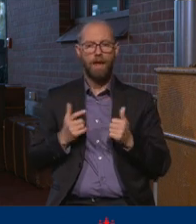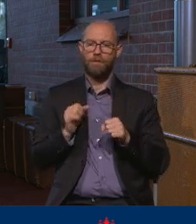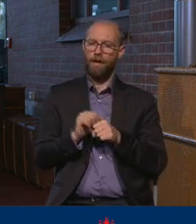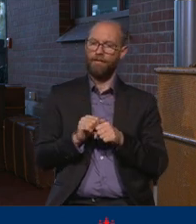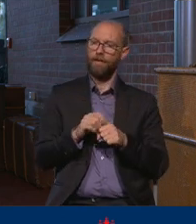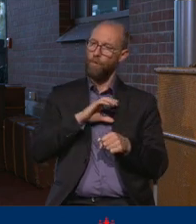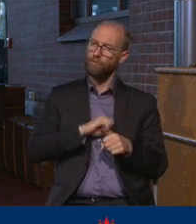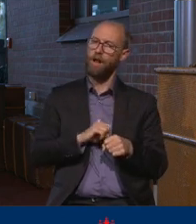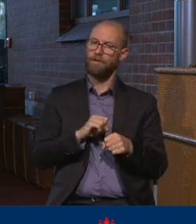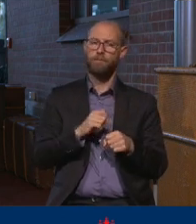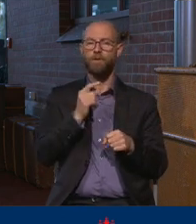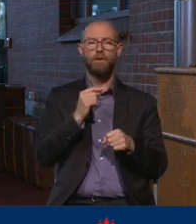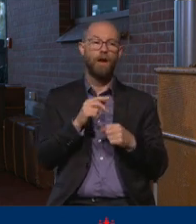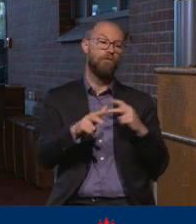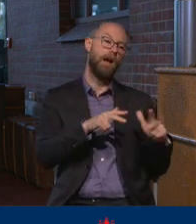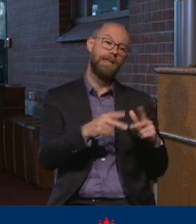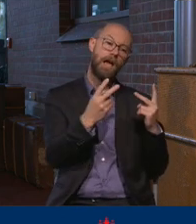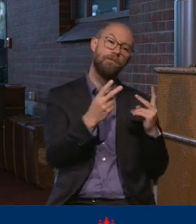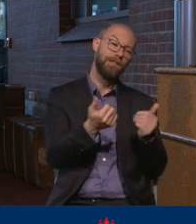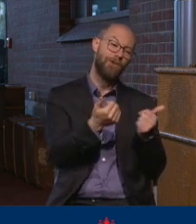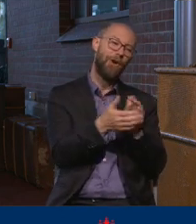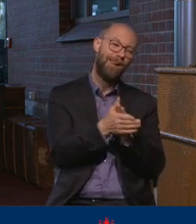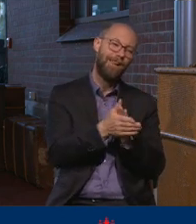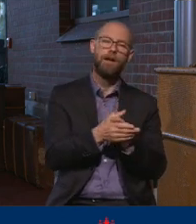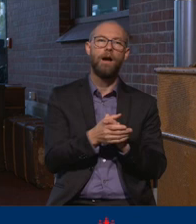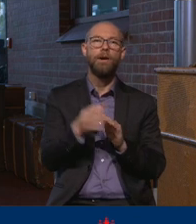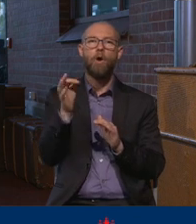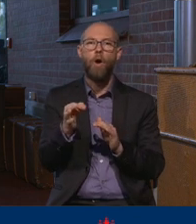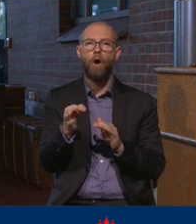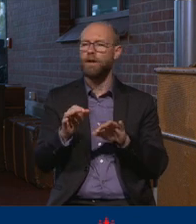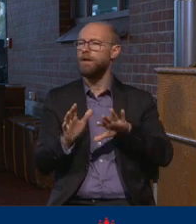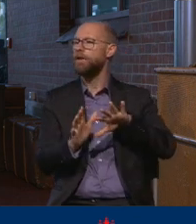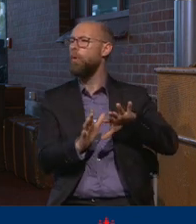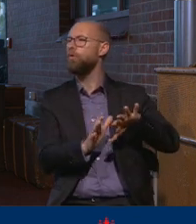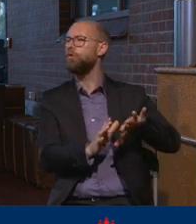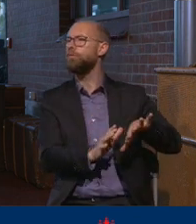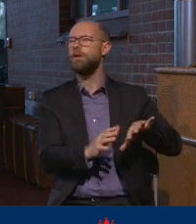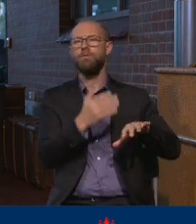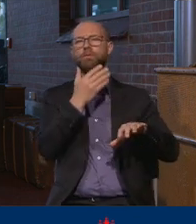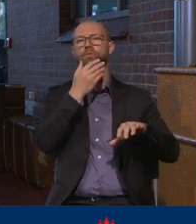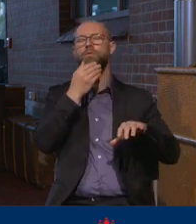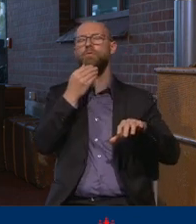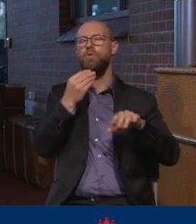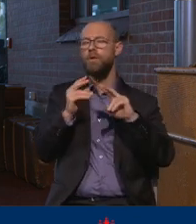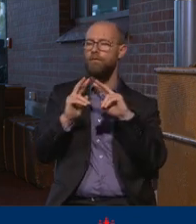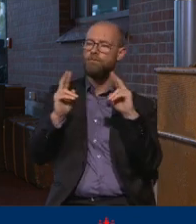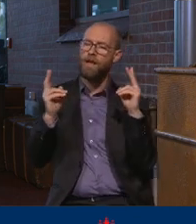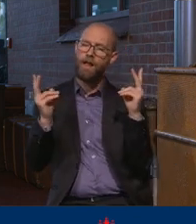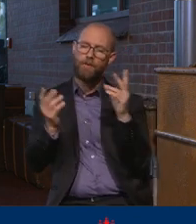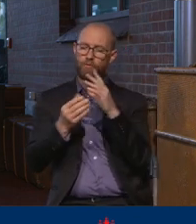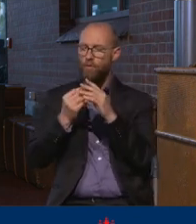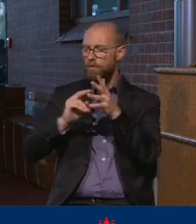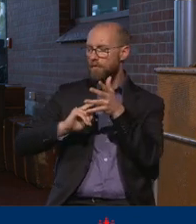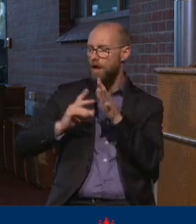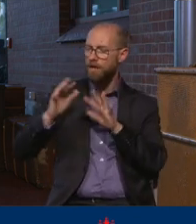aber das ist jetzt kein ort wo wir das alles nur ausblenden uns die welt schön reden und dann anfangen tolle pläne zu machen